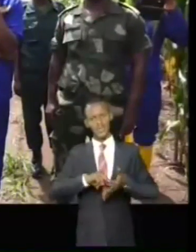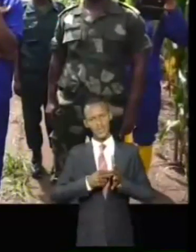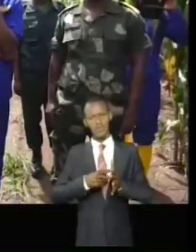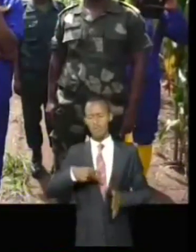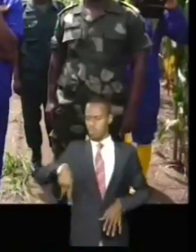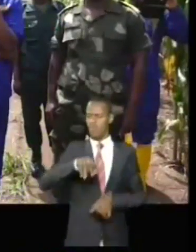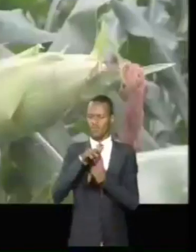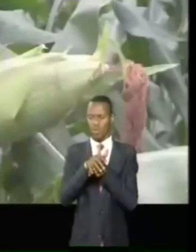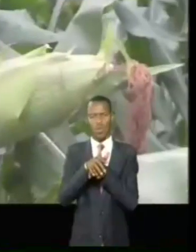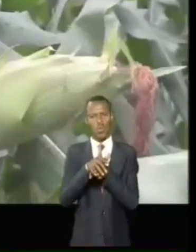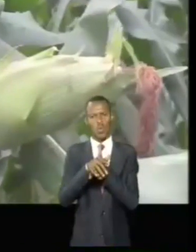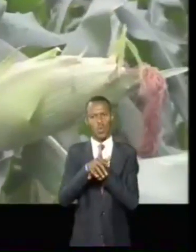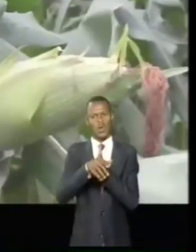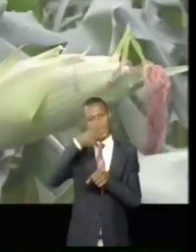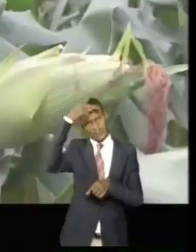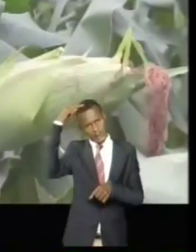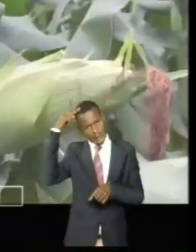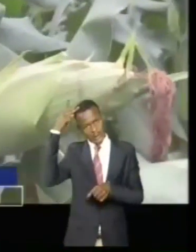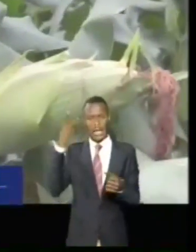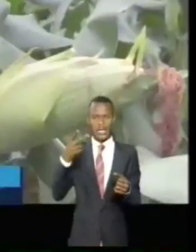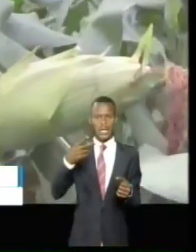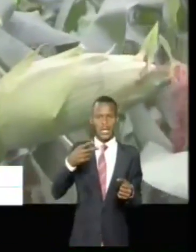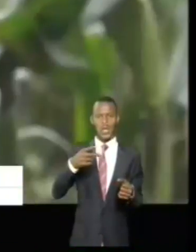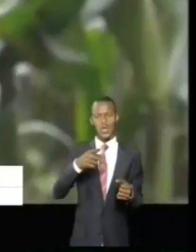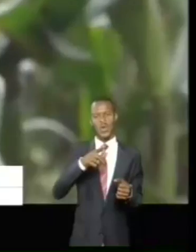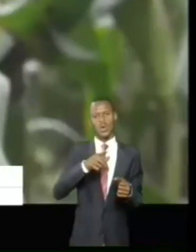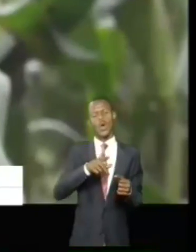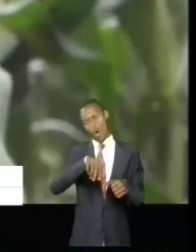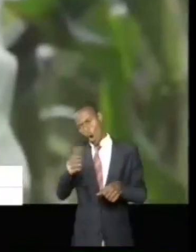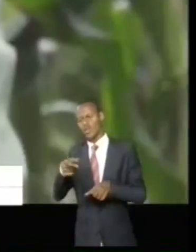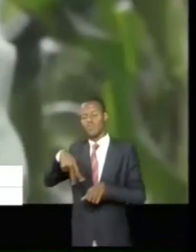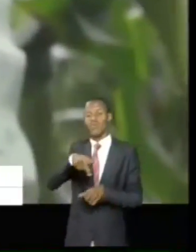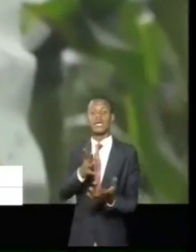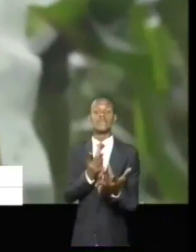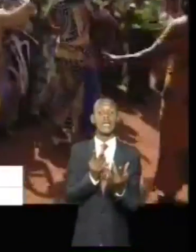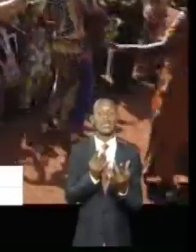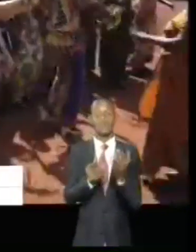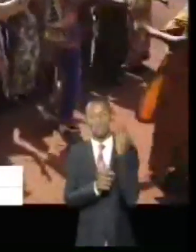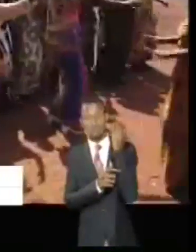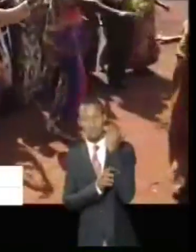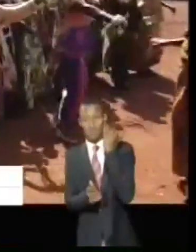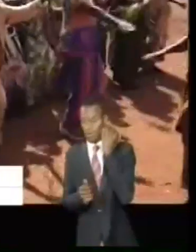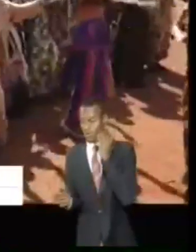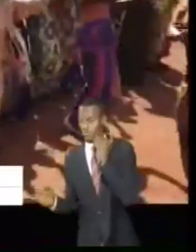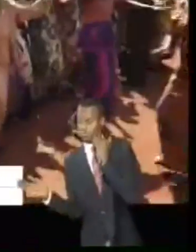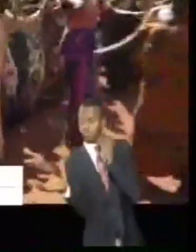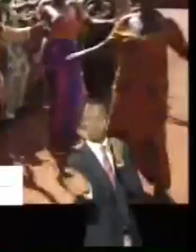du Haut-Katanga, attendent d'être approvisionnées en maïs, comme ce fut le cas pour la saison